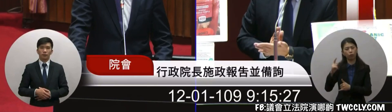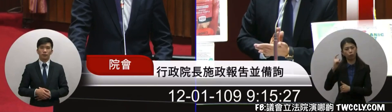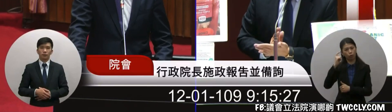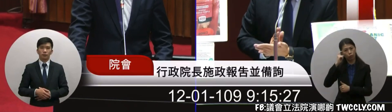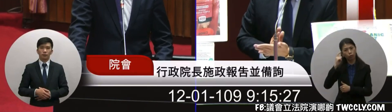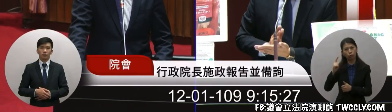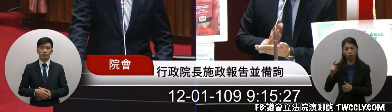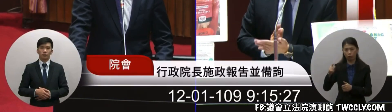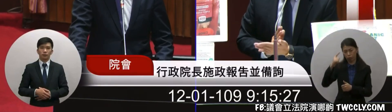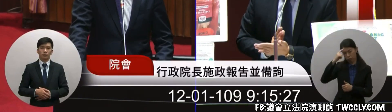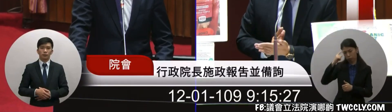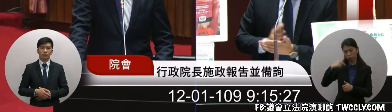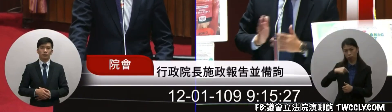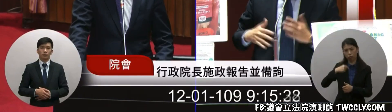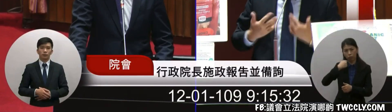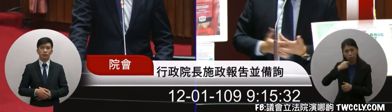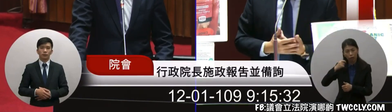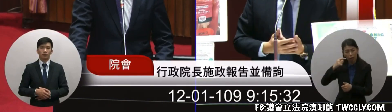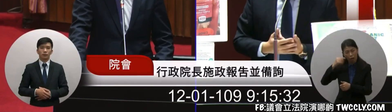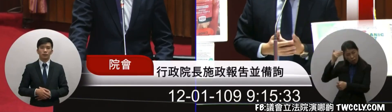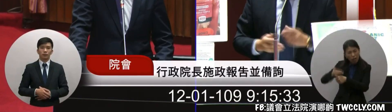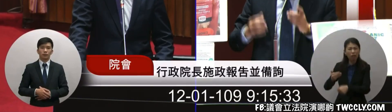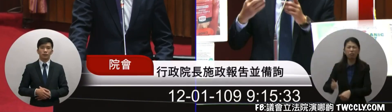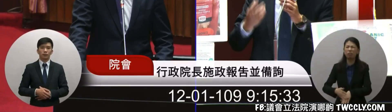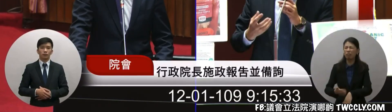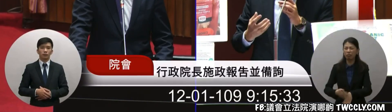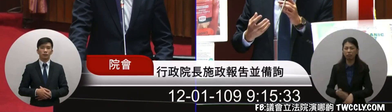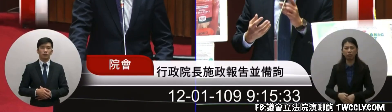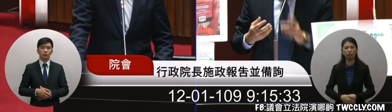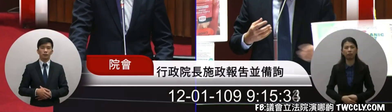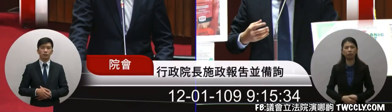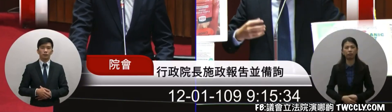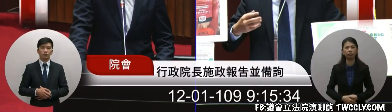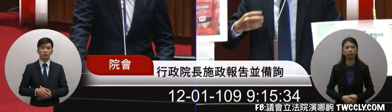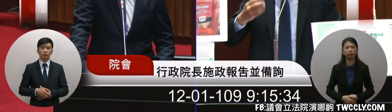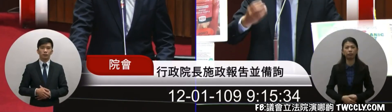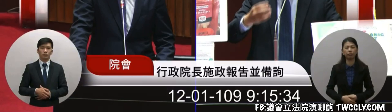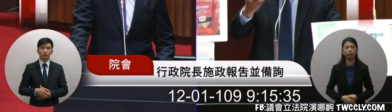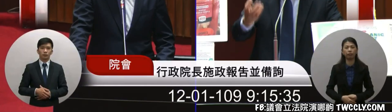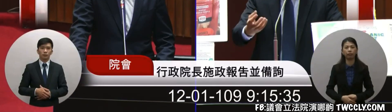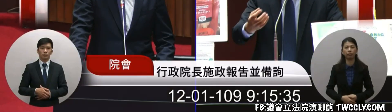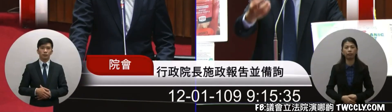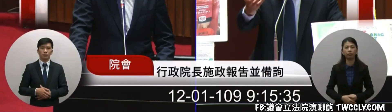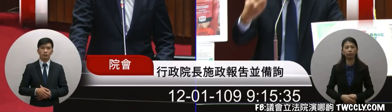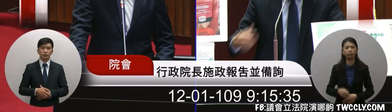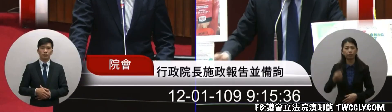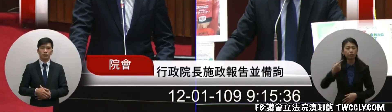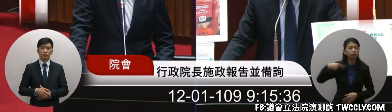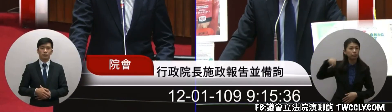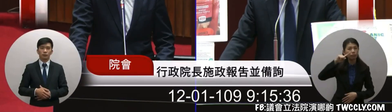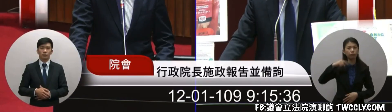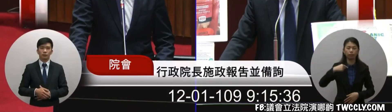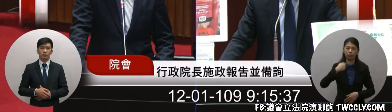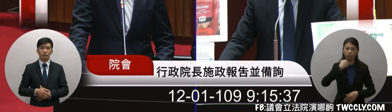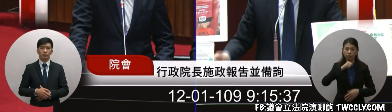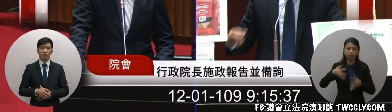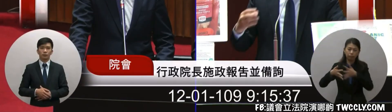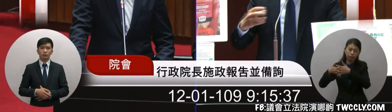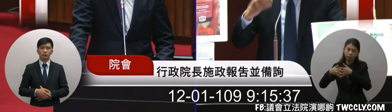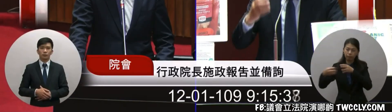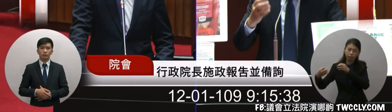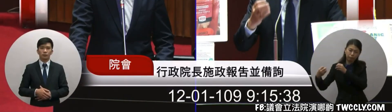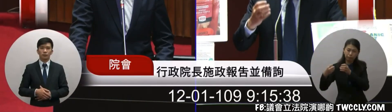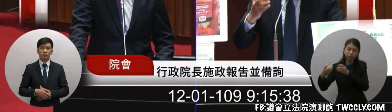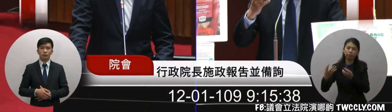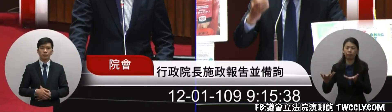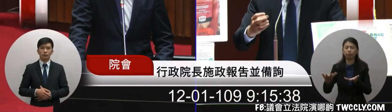贸易障碍了。所以其实我们在经贸谈判上的时候，我只能这样讲了哈。这当然也涉及了上一次我们的台美的那些哈。